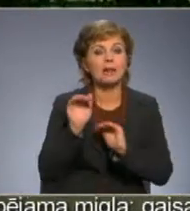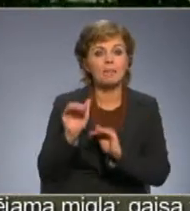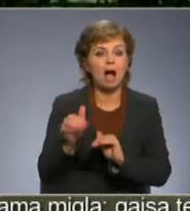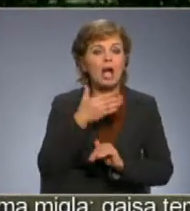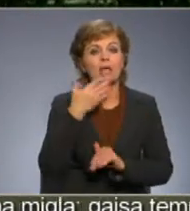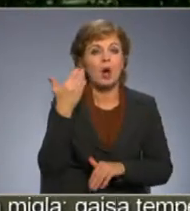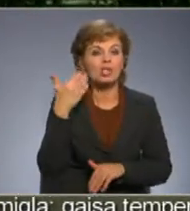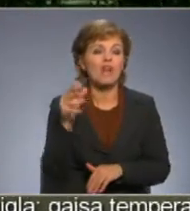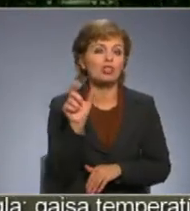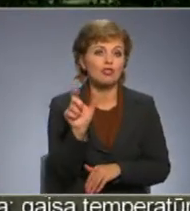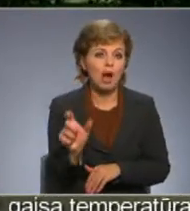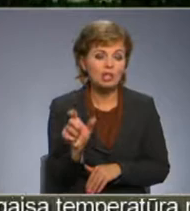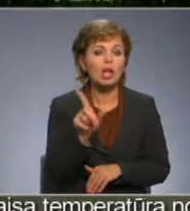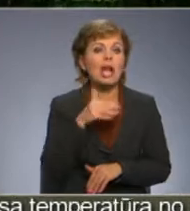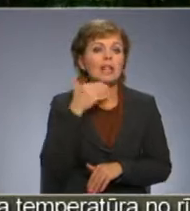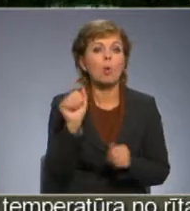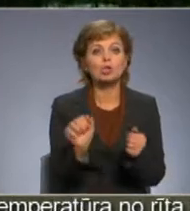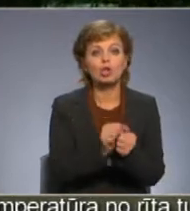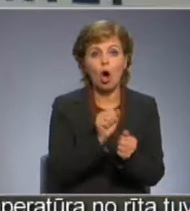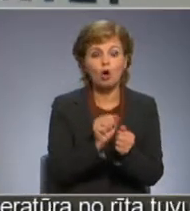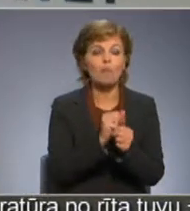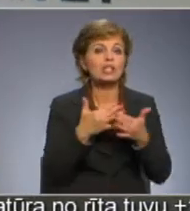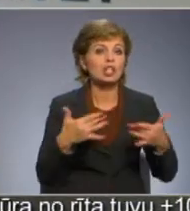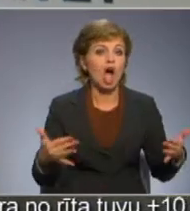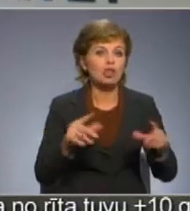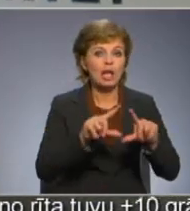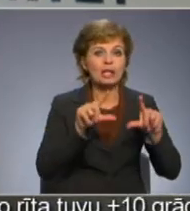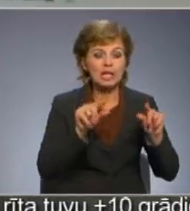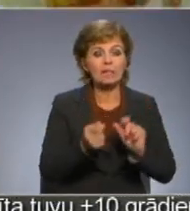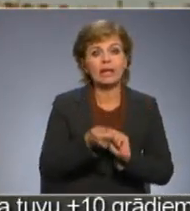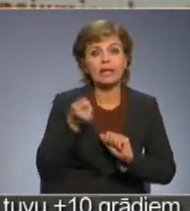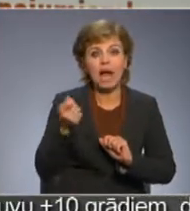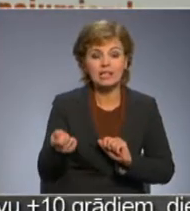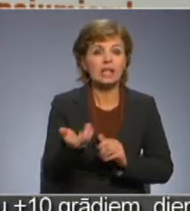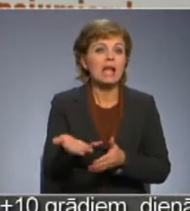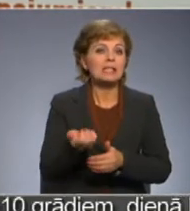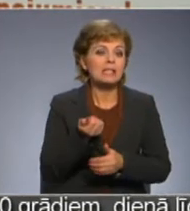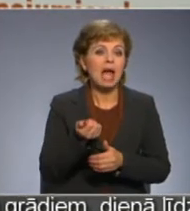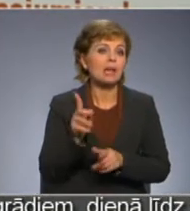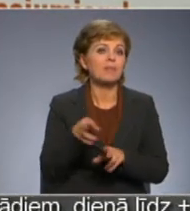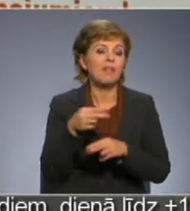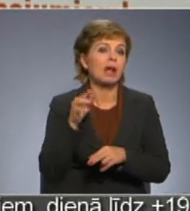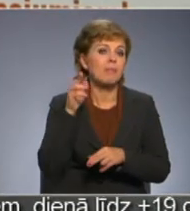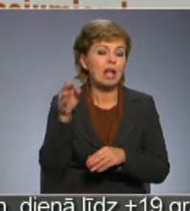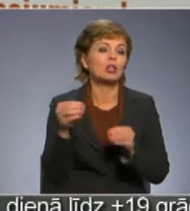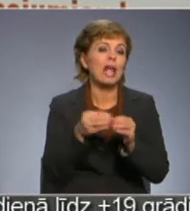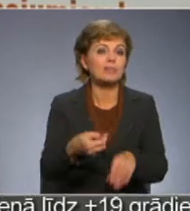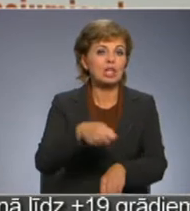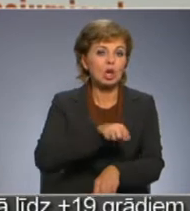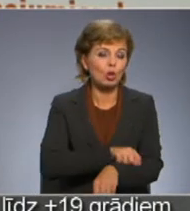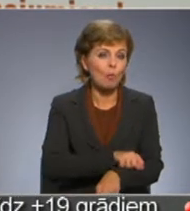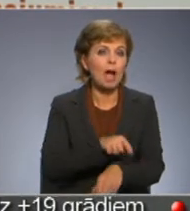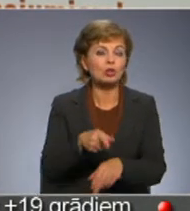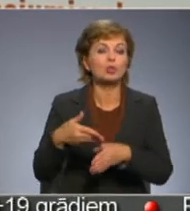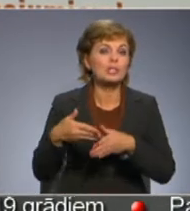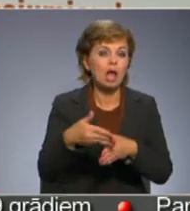nav svešvārdi, bet to, ka arī daudzus dokumentus dažādās iestādēs var iesniegt gan saņemt, nemērojot desmitiem kilometru garu ceļu, vēl